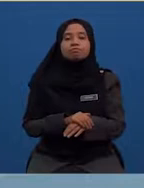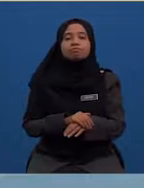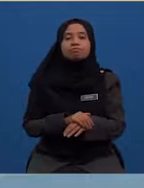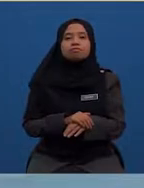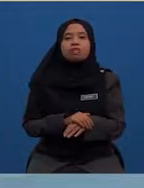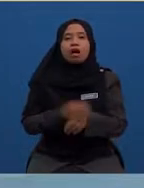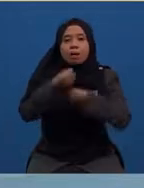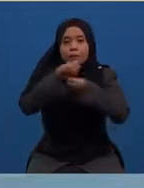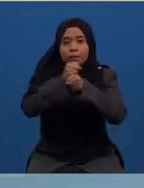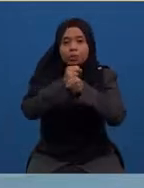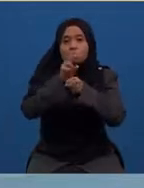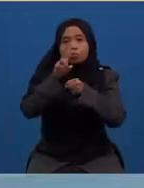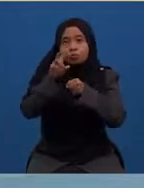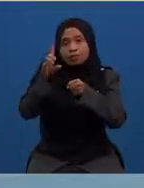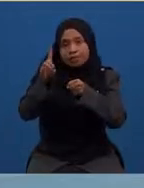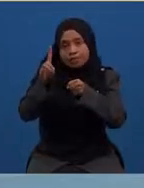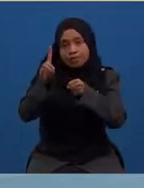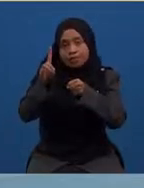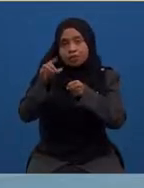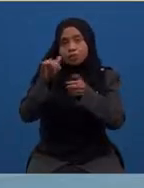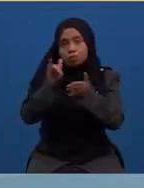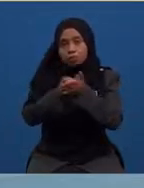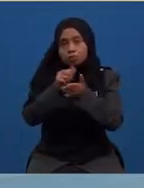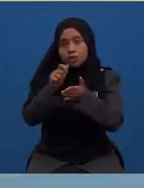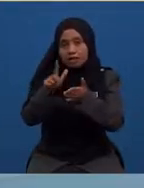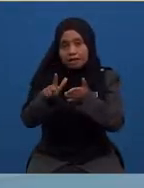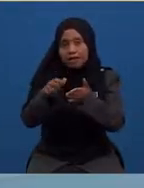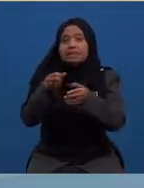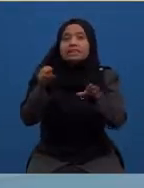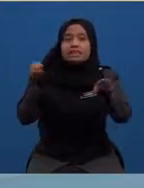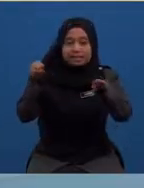Bentuk dua dimensi yang ketiga ini ialah segitiga.